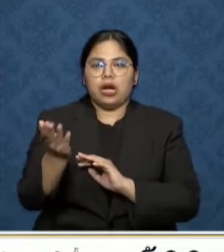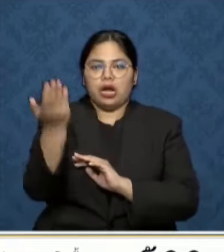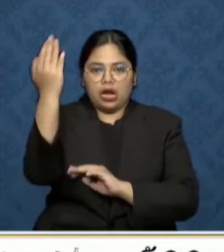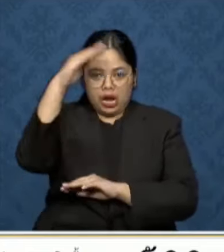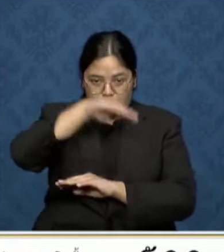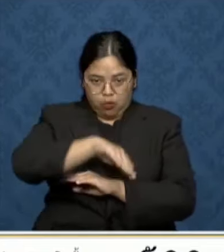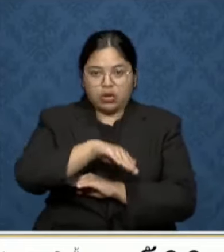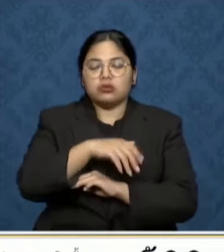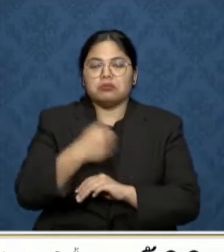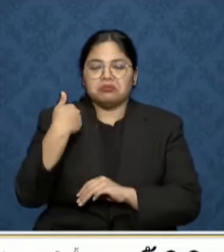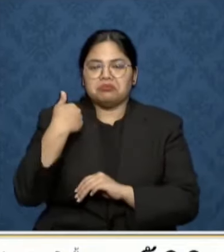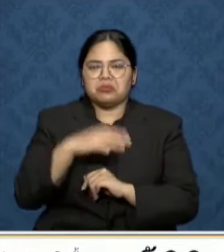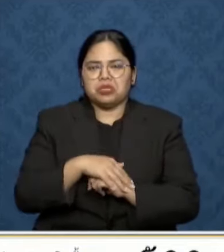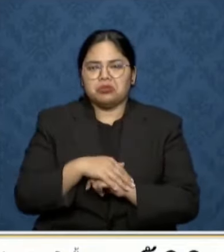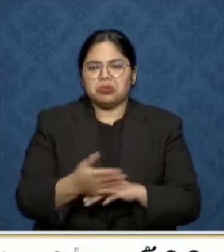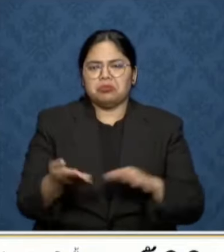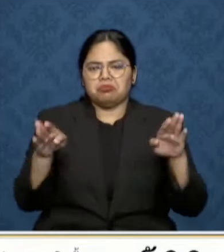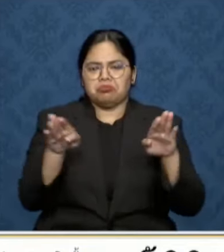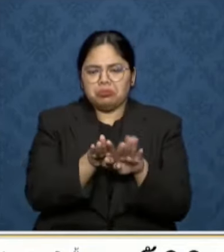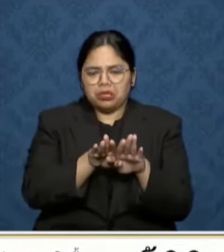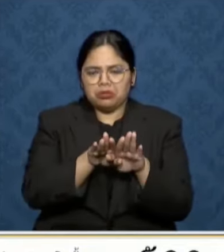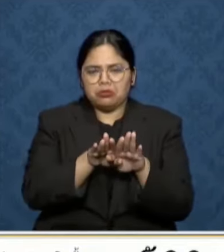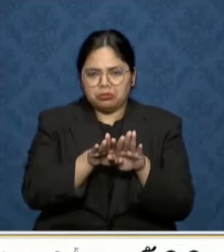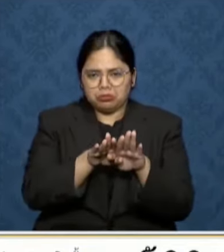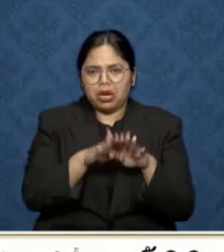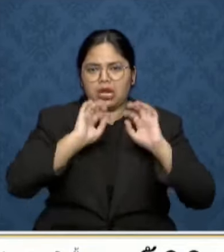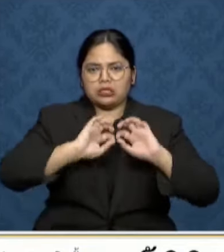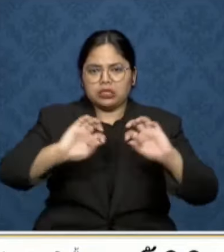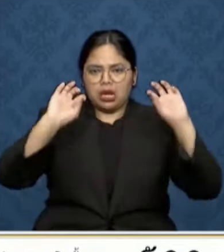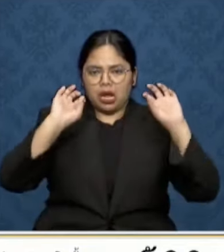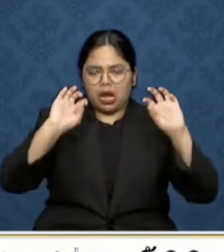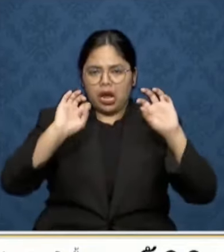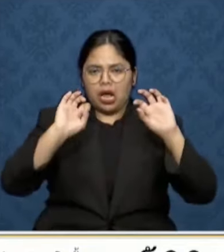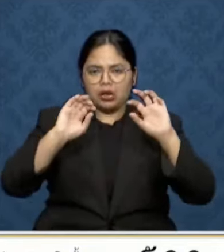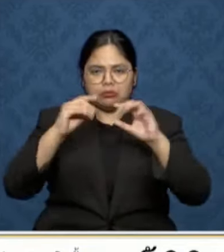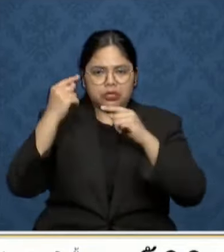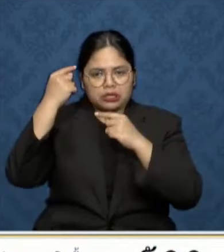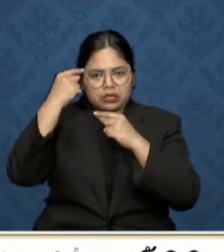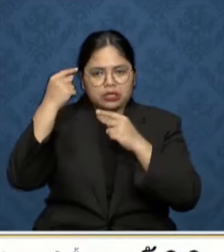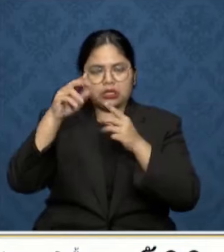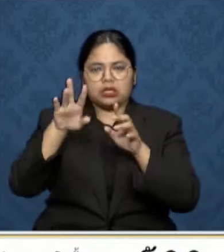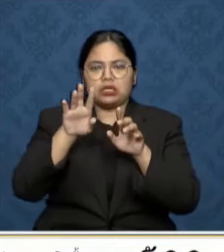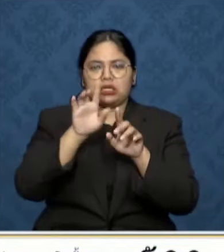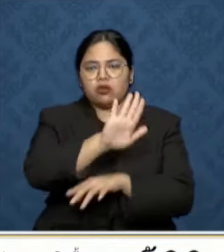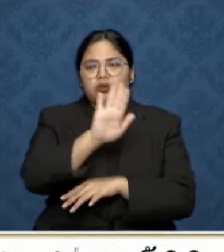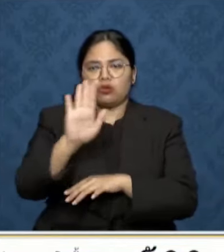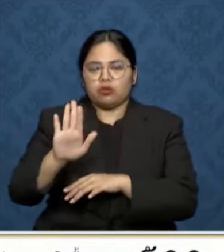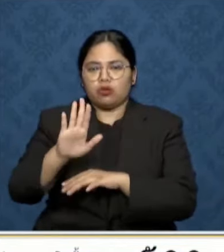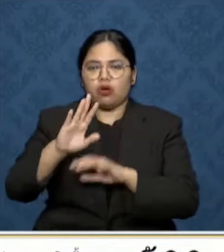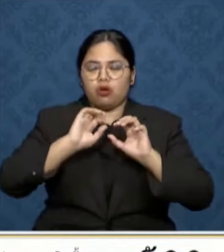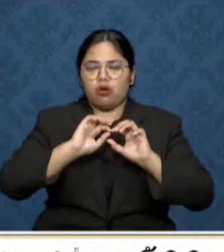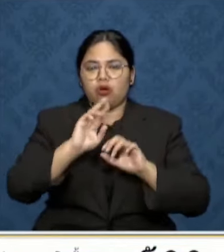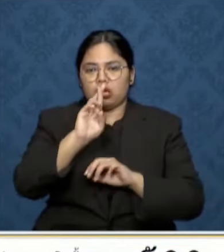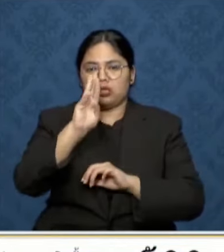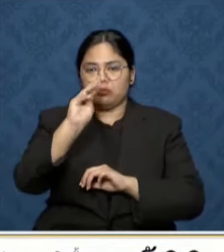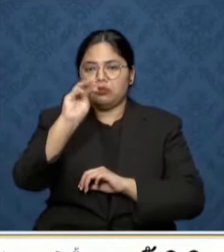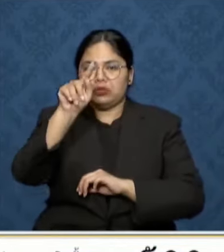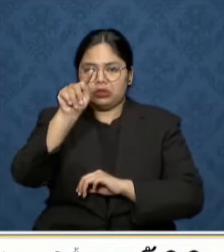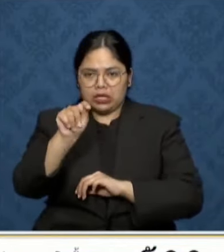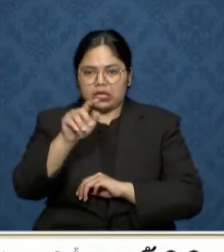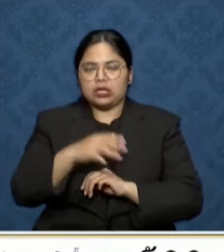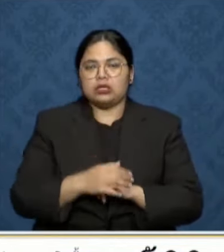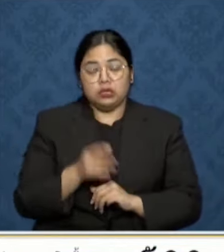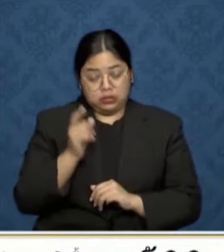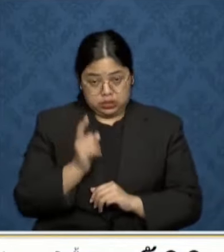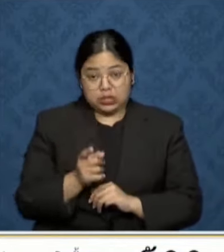ดูนพนิเหลเกินปิดกนกใช้ดผิดนิของรชการ ปิดกนการใช้ดลผดนิจของรศมนตีจรงั